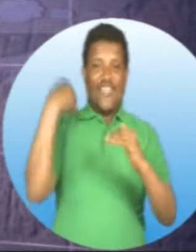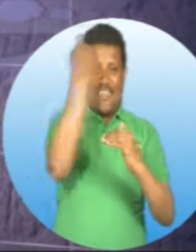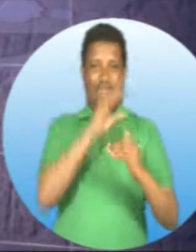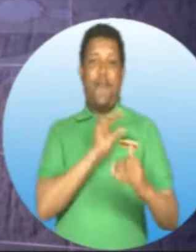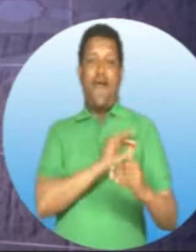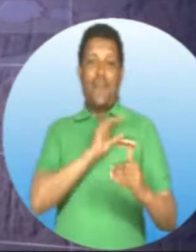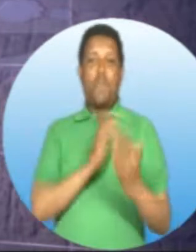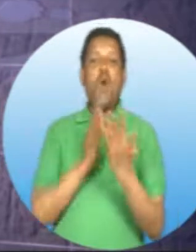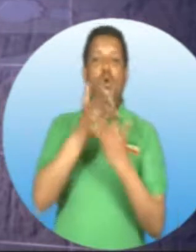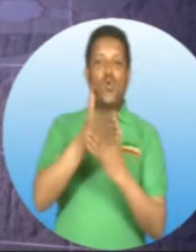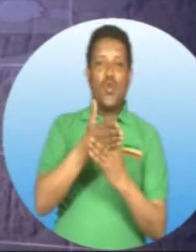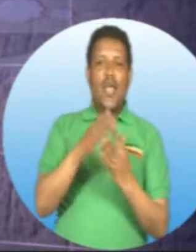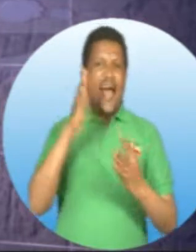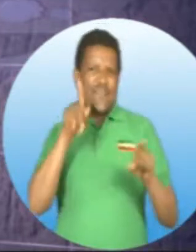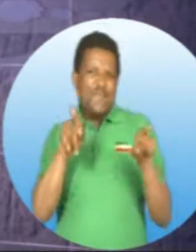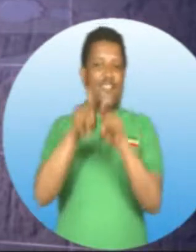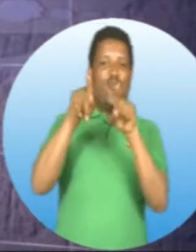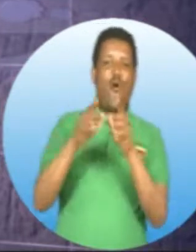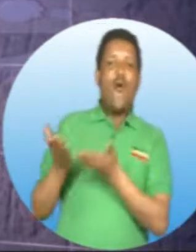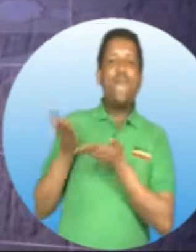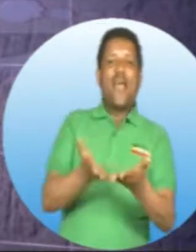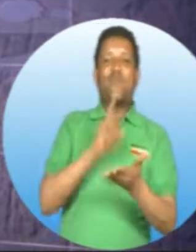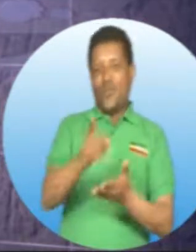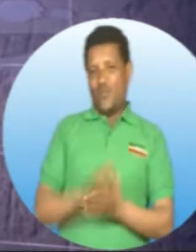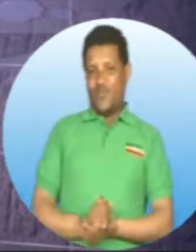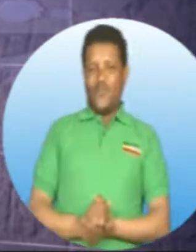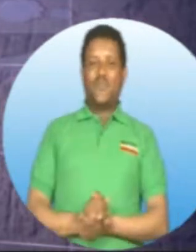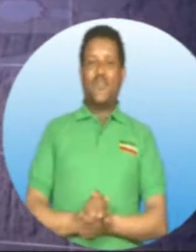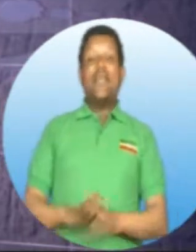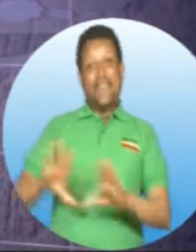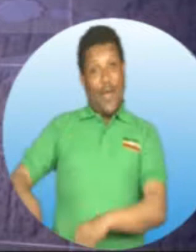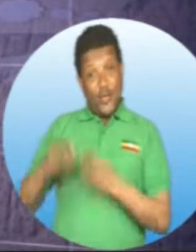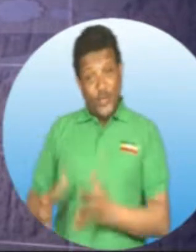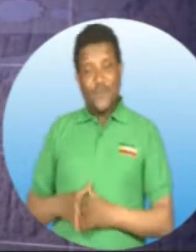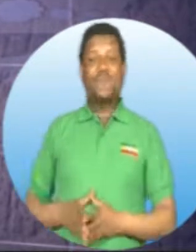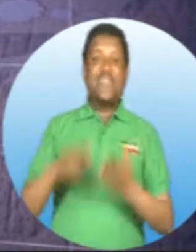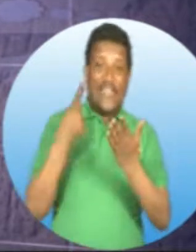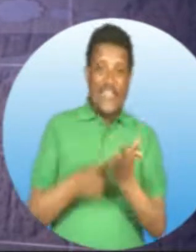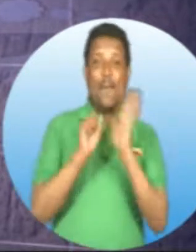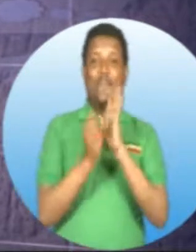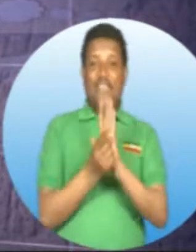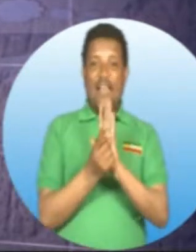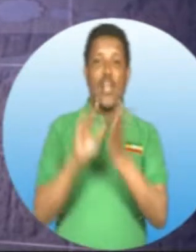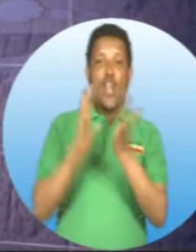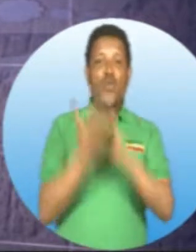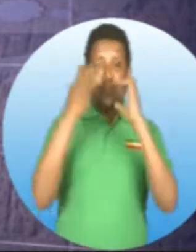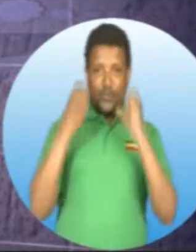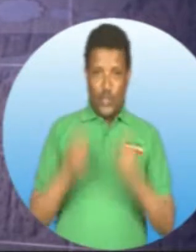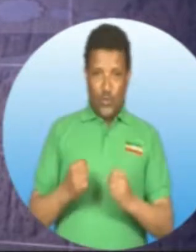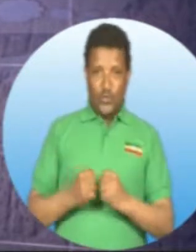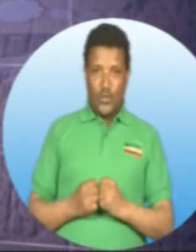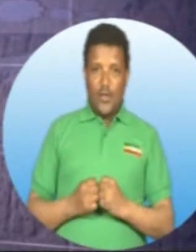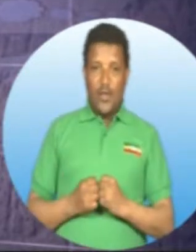ክንውኖችን በተወሰኑ ገጸ ባህሪያት አማካኝነት አስመስሎ የሚያቀርብ ነው። ተማሪዎች